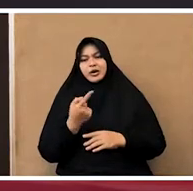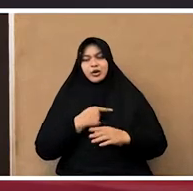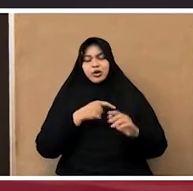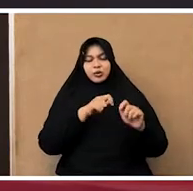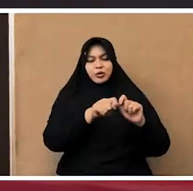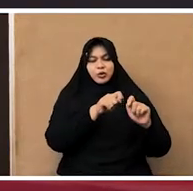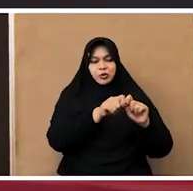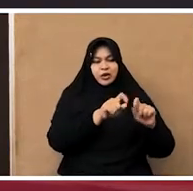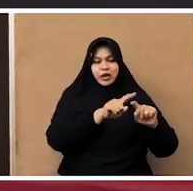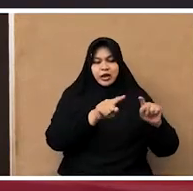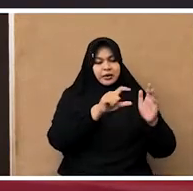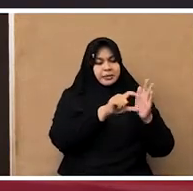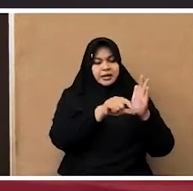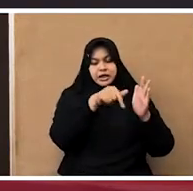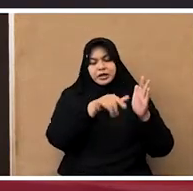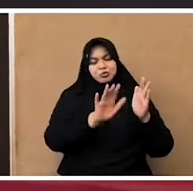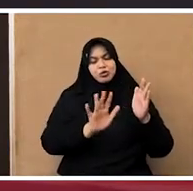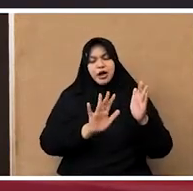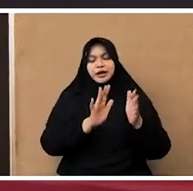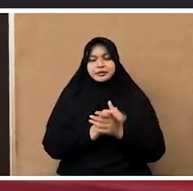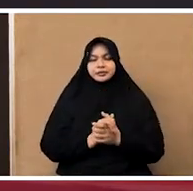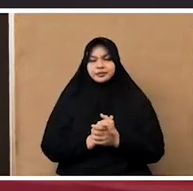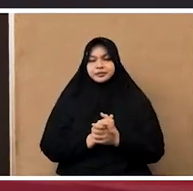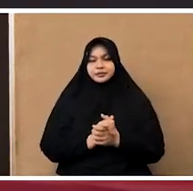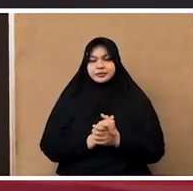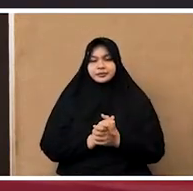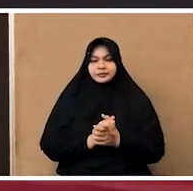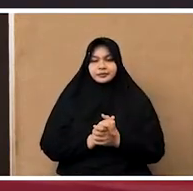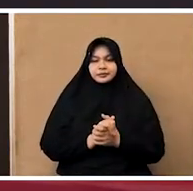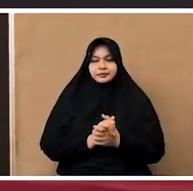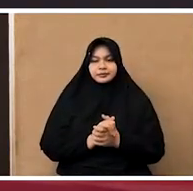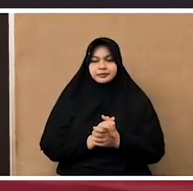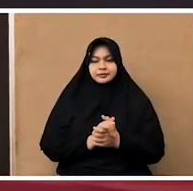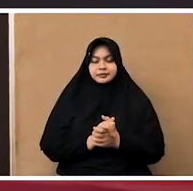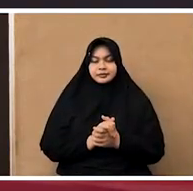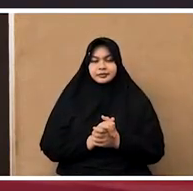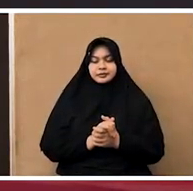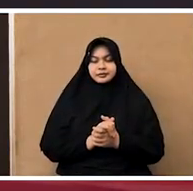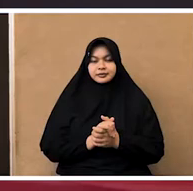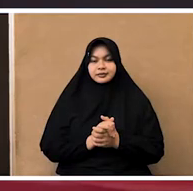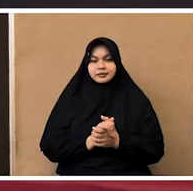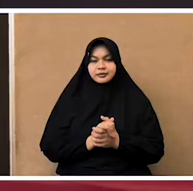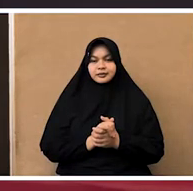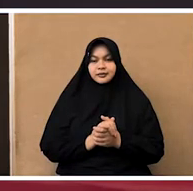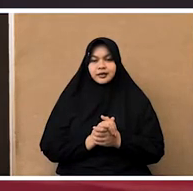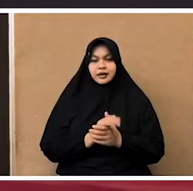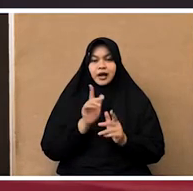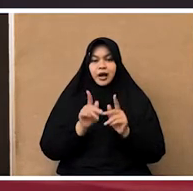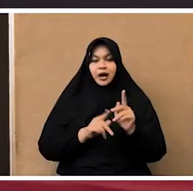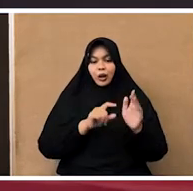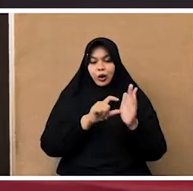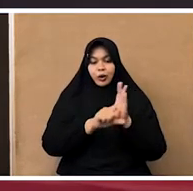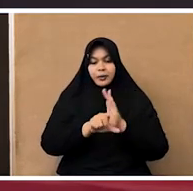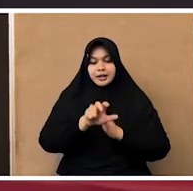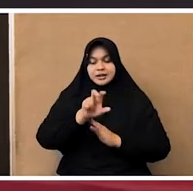merumuskan tapi bukan pasal ini sebetulnya jadi kalau pasal 38 itu kan